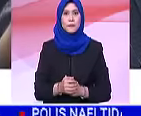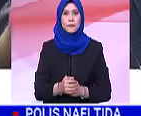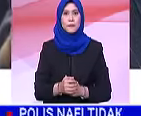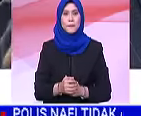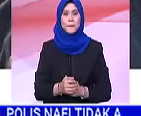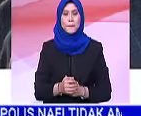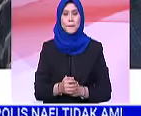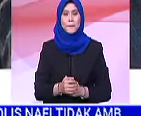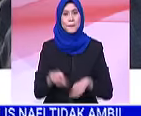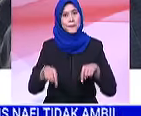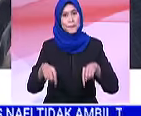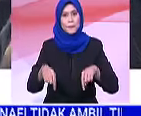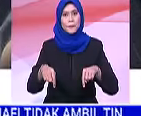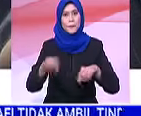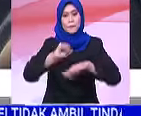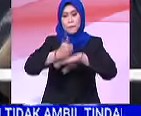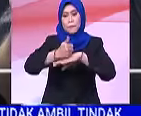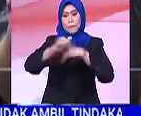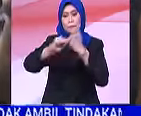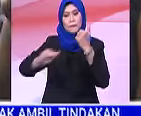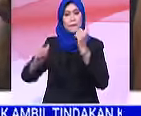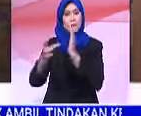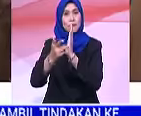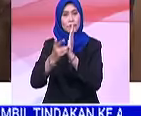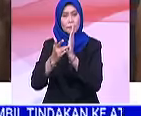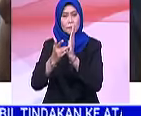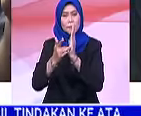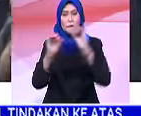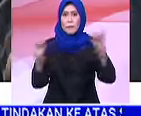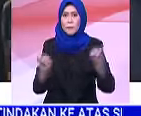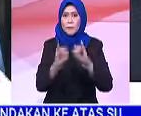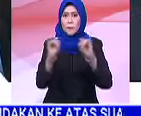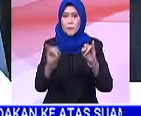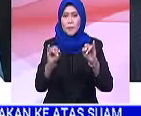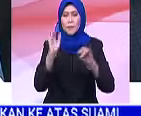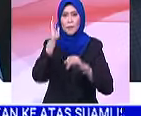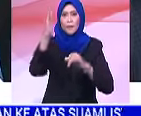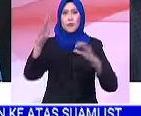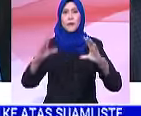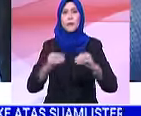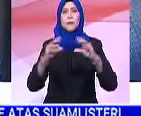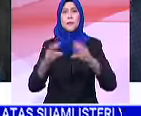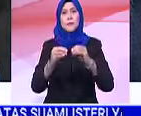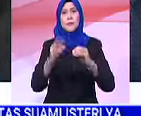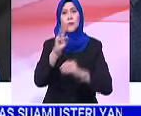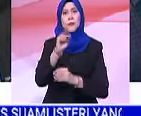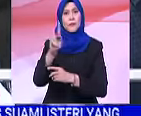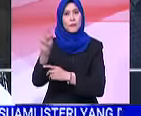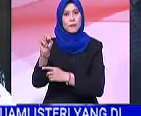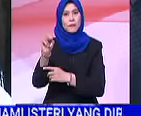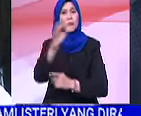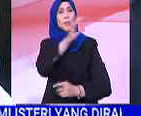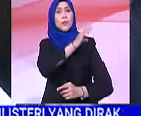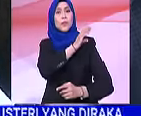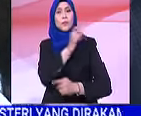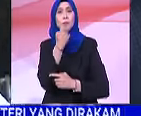Hari ini jawatankuasa teknikal. Hari Isnin kita percaya sidang khas MKN yang dipengerusikan oleh Yang